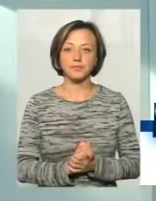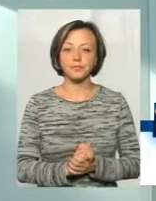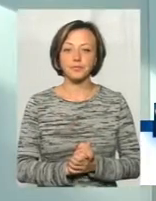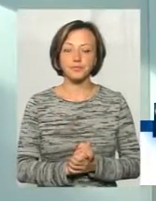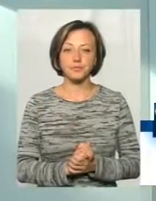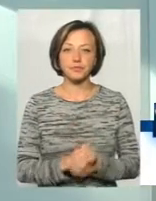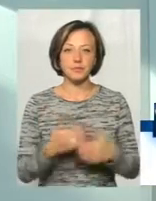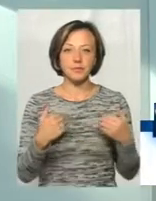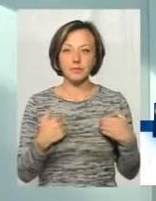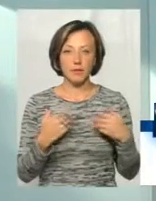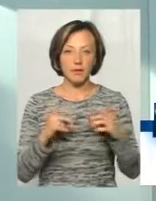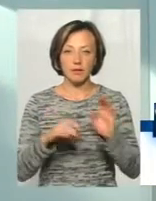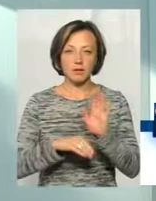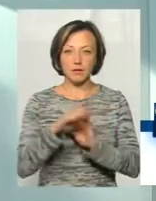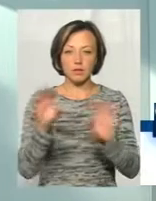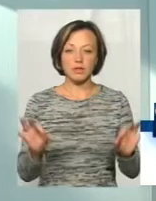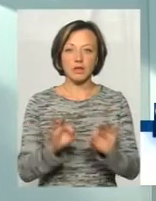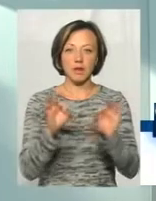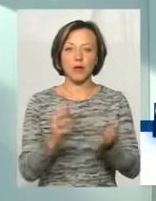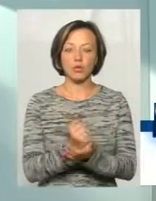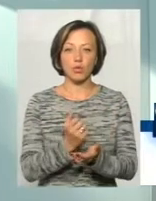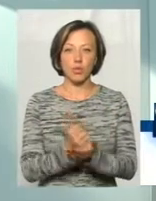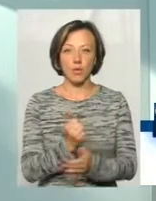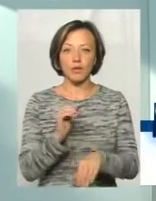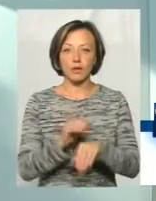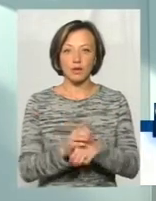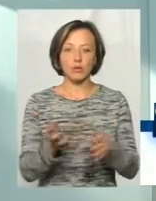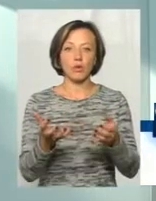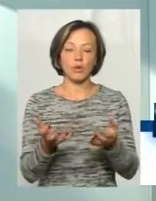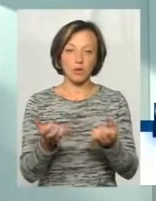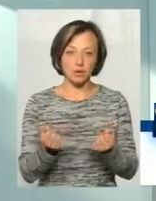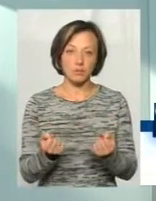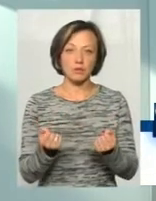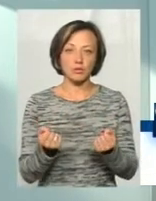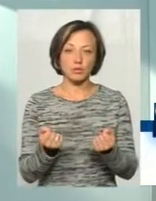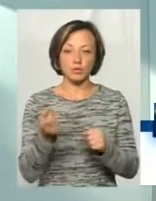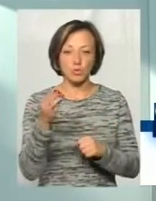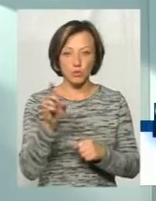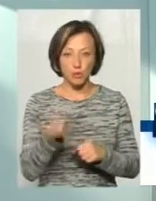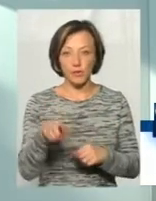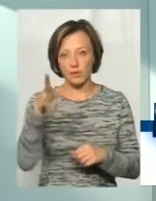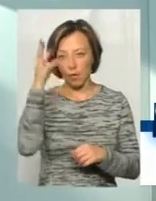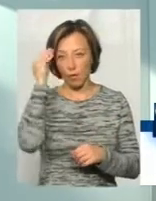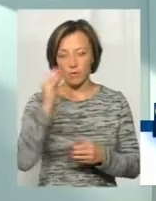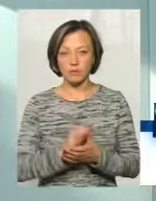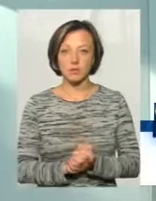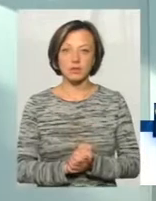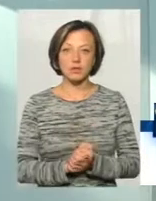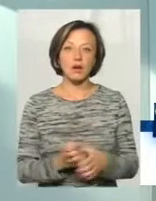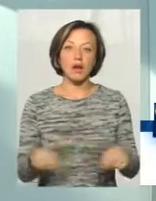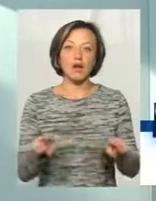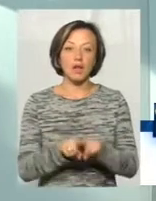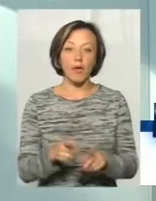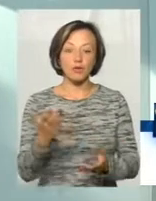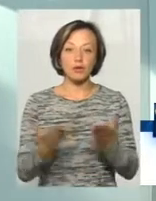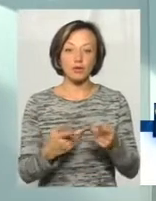завищуємо ніяких доходів, скажімо так, то, що фактично отримано, то і враховується. От, а також,